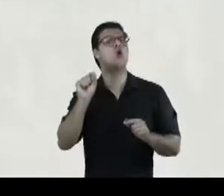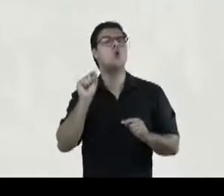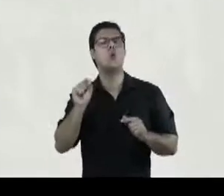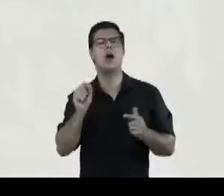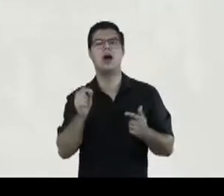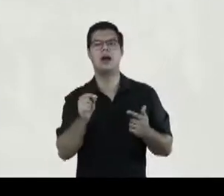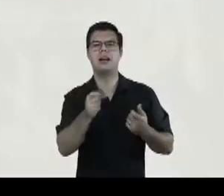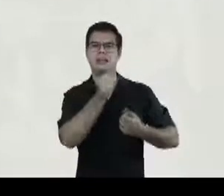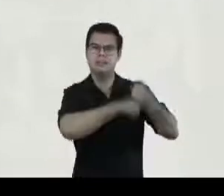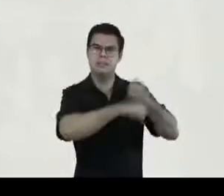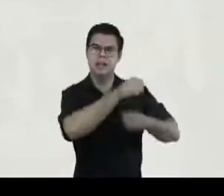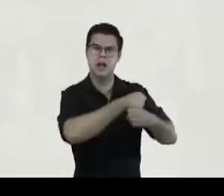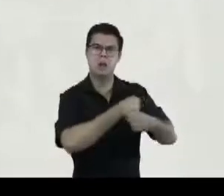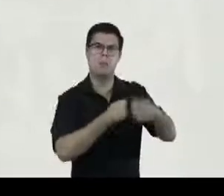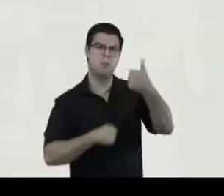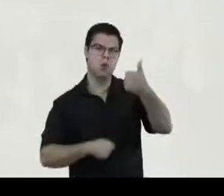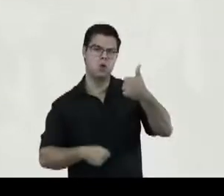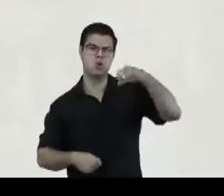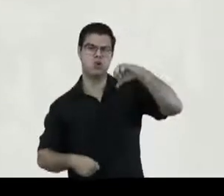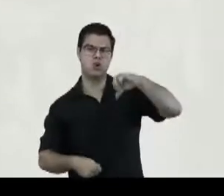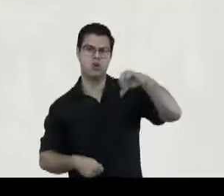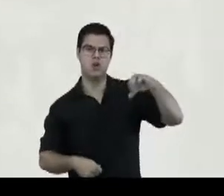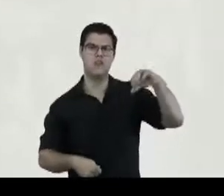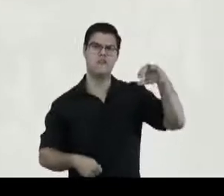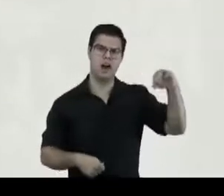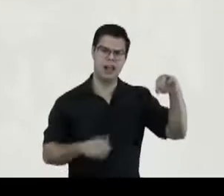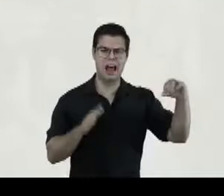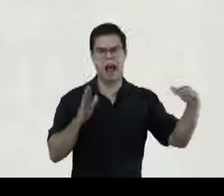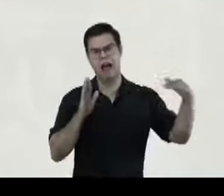2010. Ce que vous voyez, c'est que